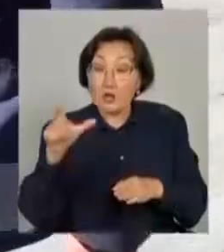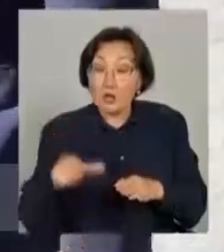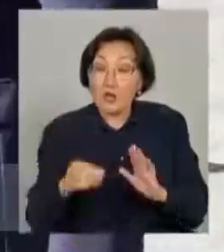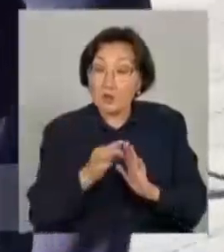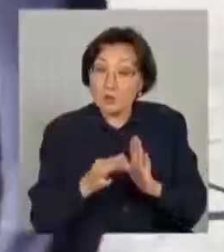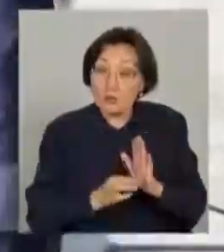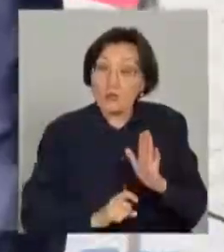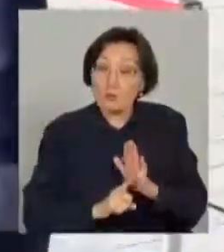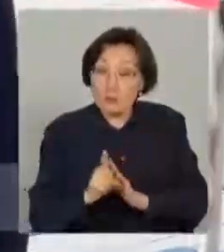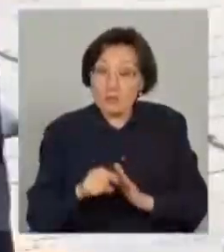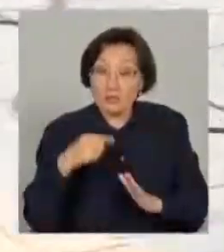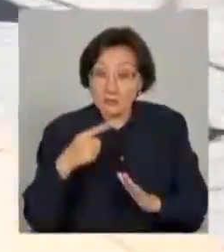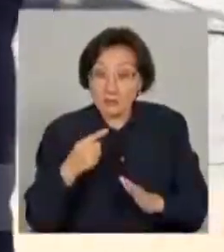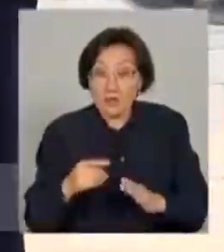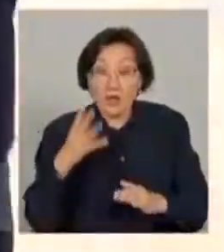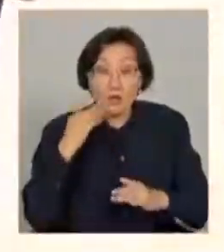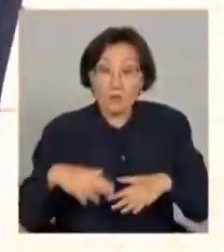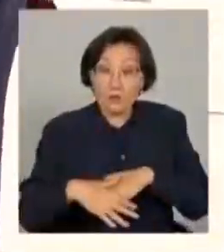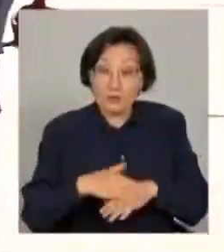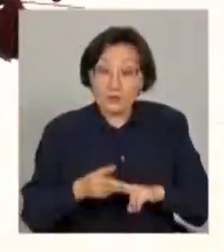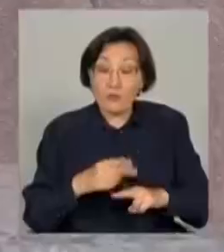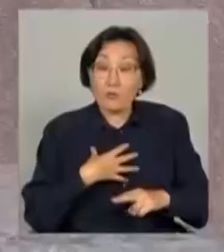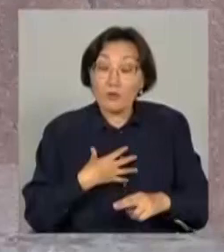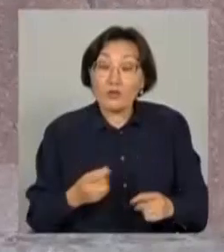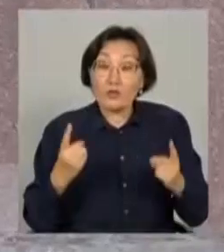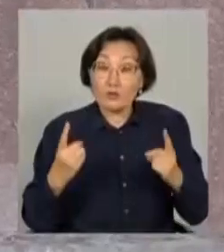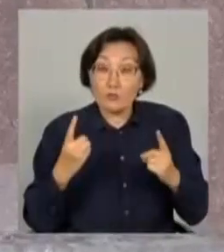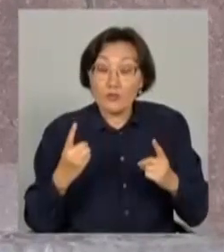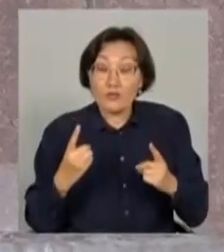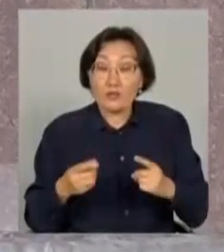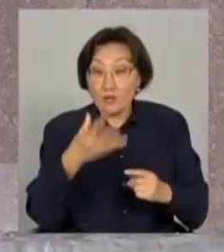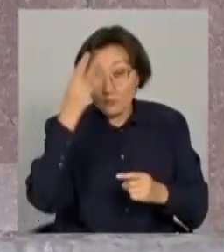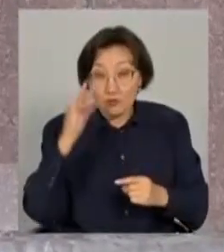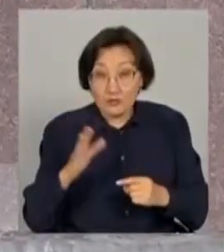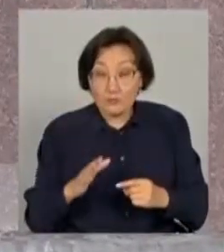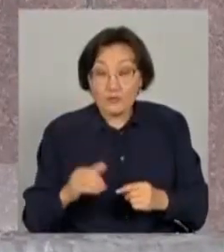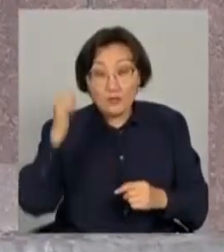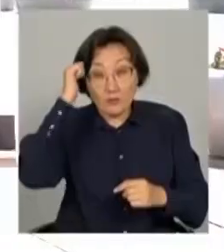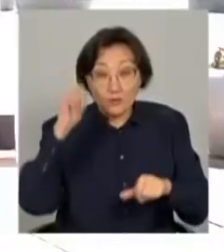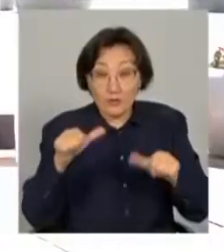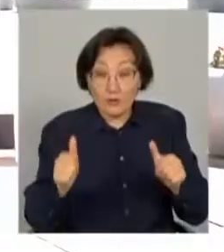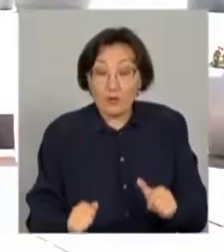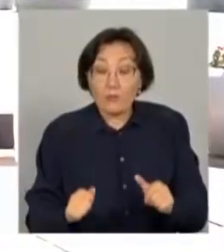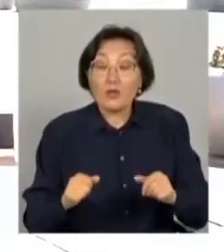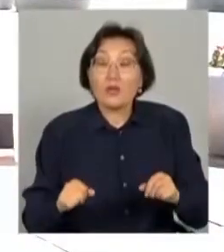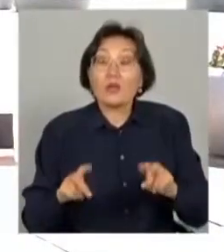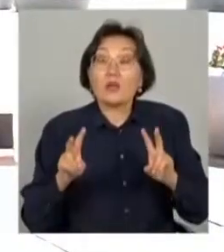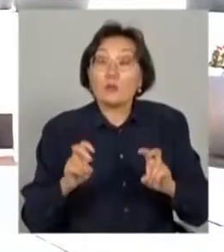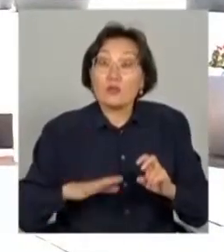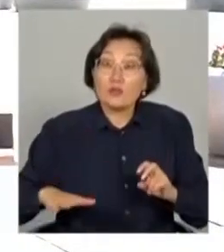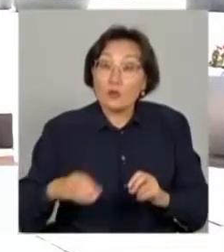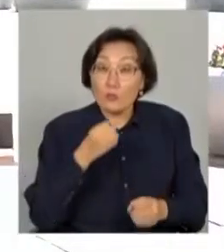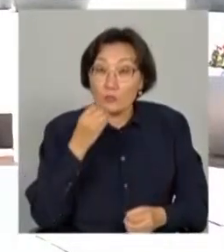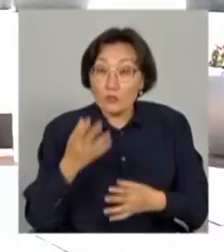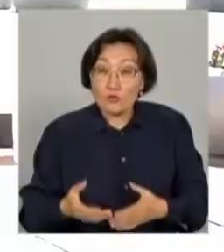бастау алатынын атап өтті. Алматы жұрты да бұл атаулы датаны ұмыт қалдырған жоқ. Бұл күн ескерткіш тұрған ақын атындағы алаңға гүл